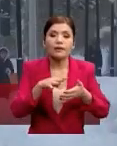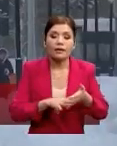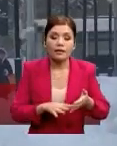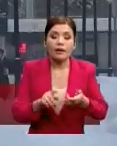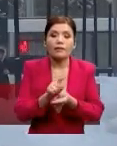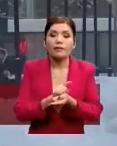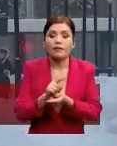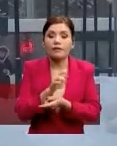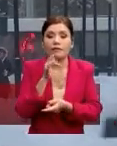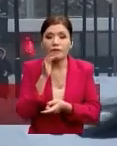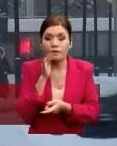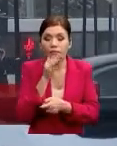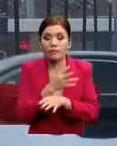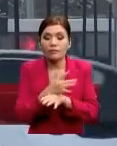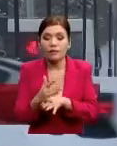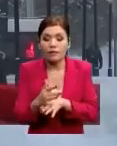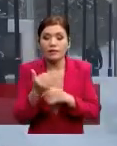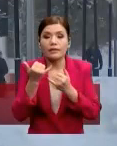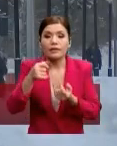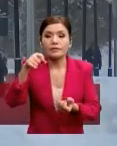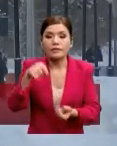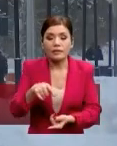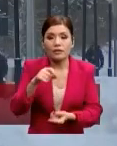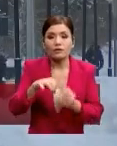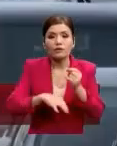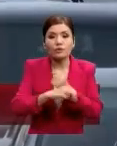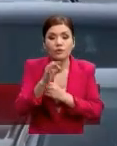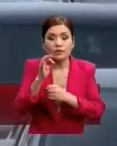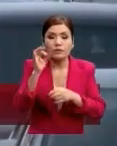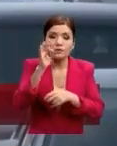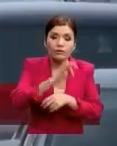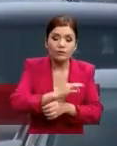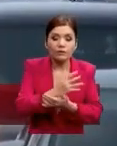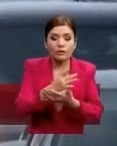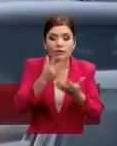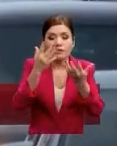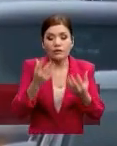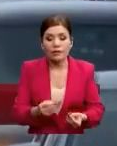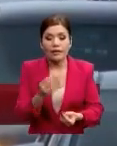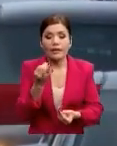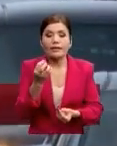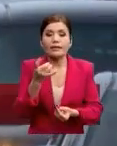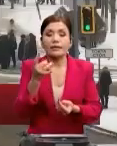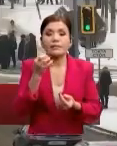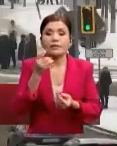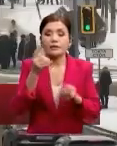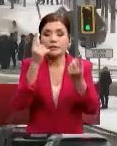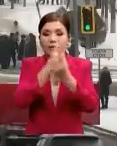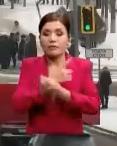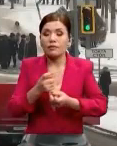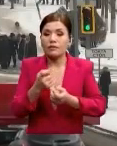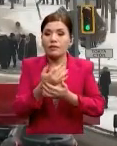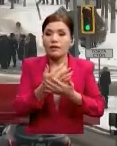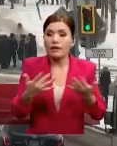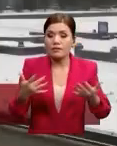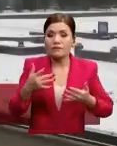Смена часового пояса сдвигается для соответствия солнечному дню. Депутат Мажилиса Иркин Абиль заявляет, что сейчас из-за